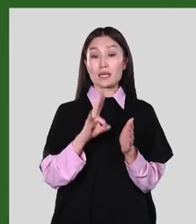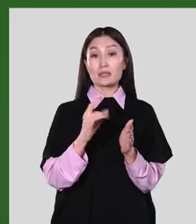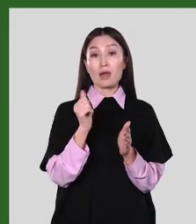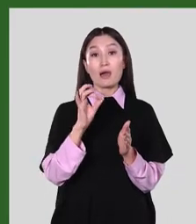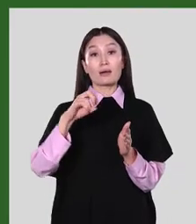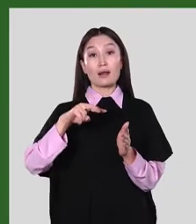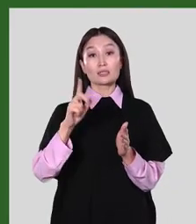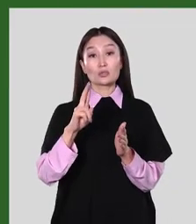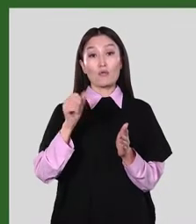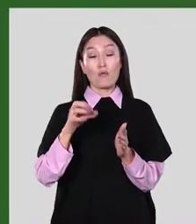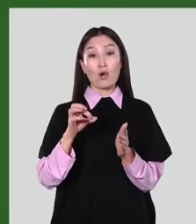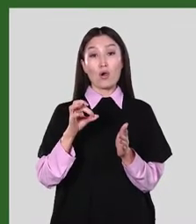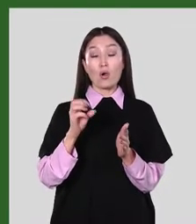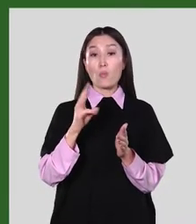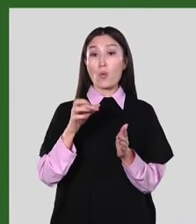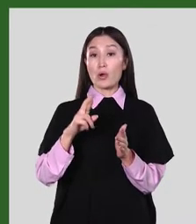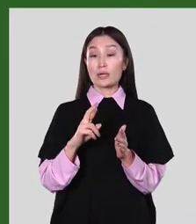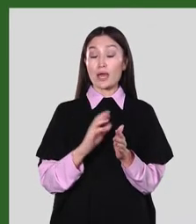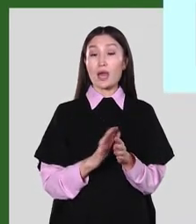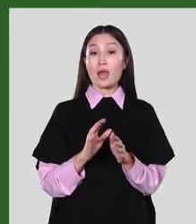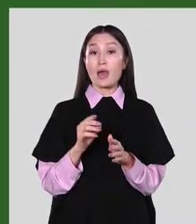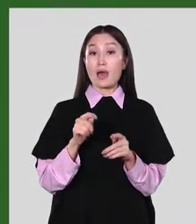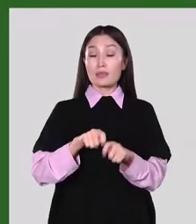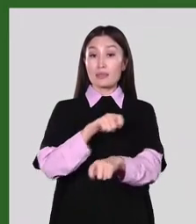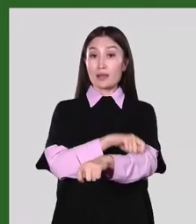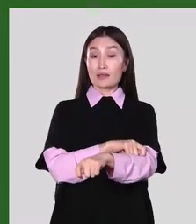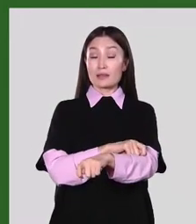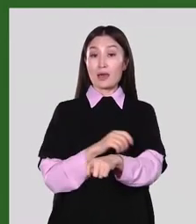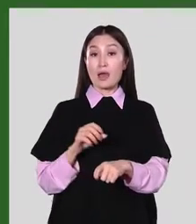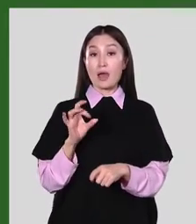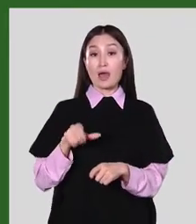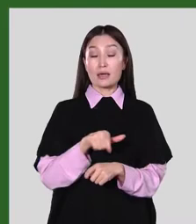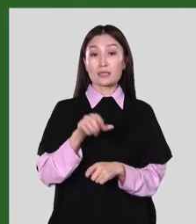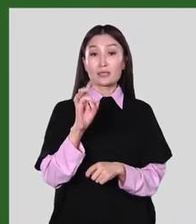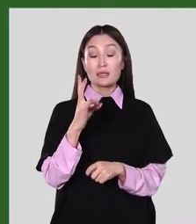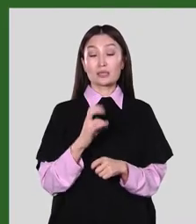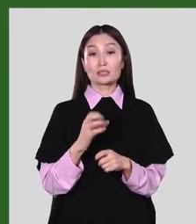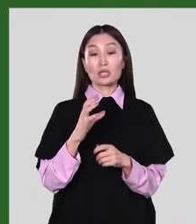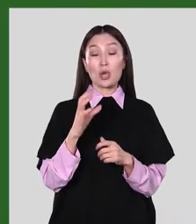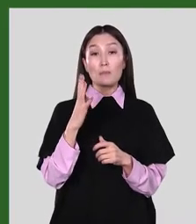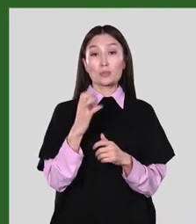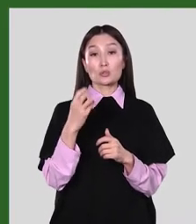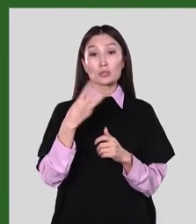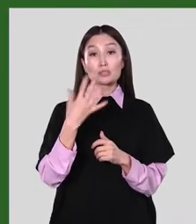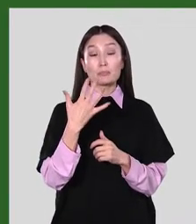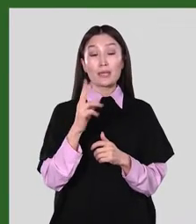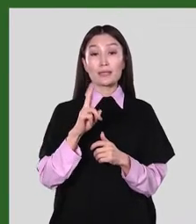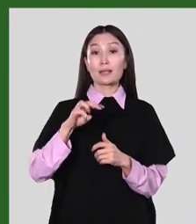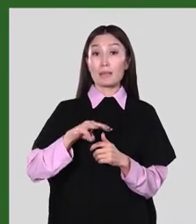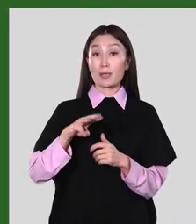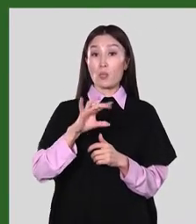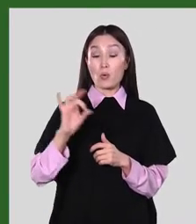моря длина реки нары в пределах республики пятьсот тридцать пять километров